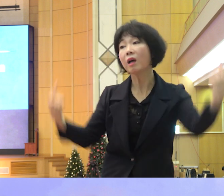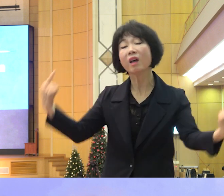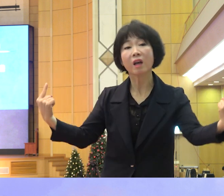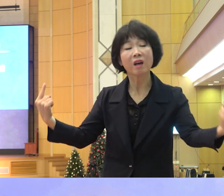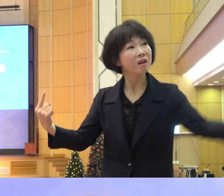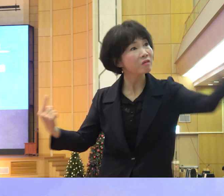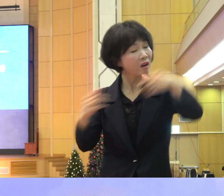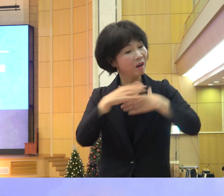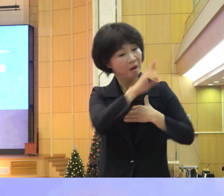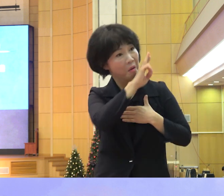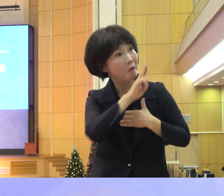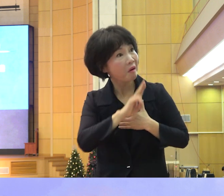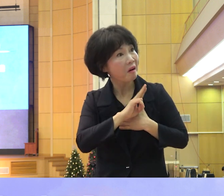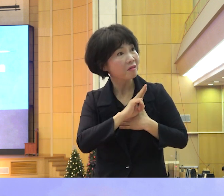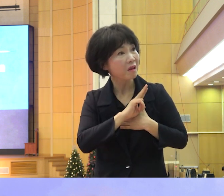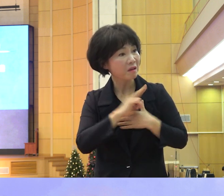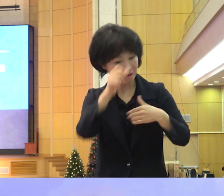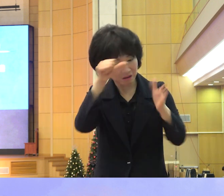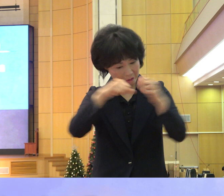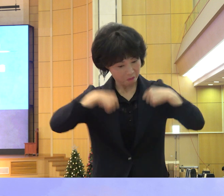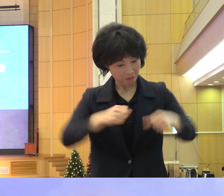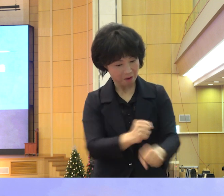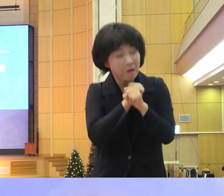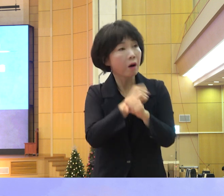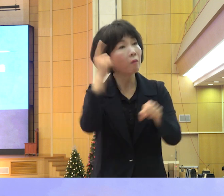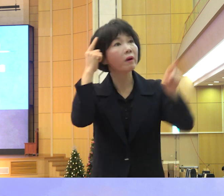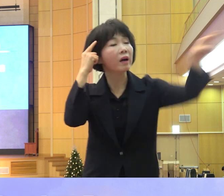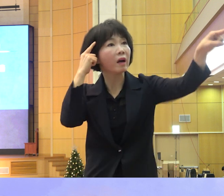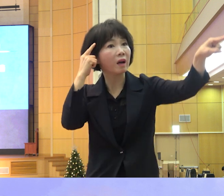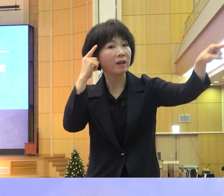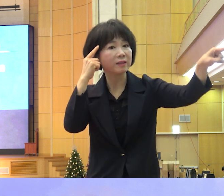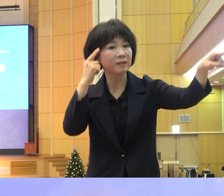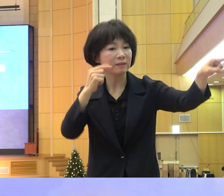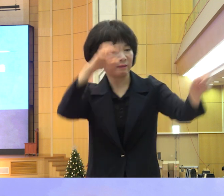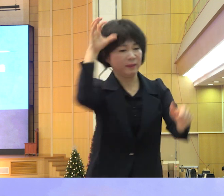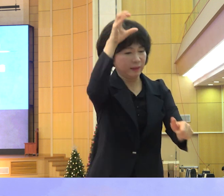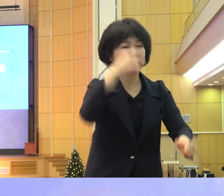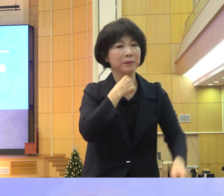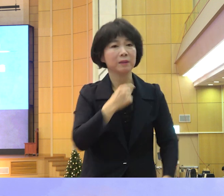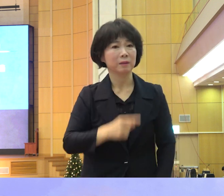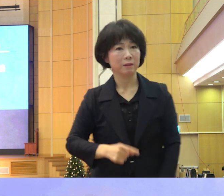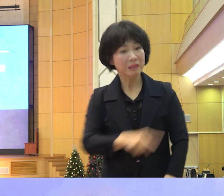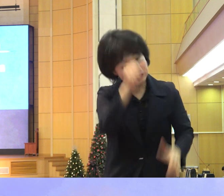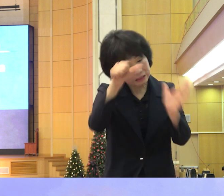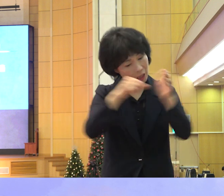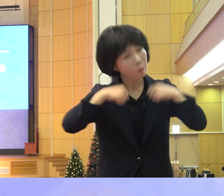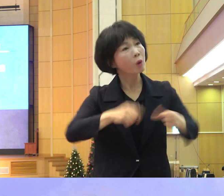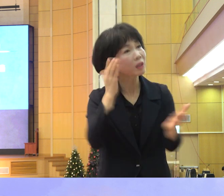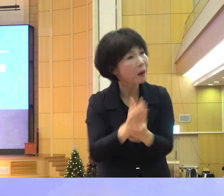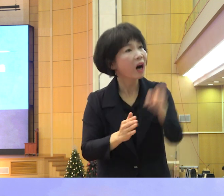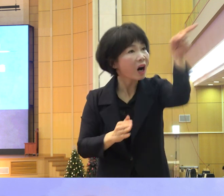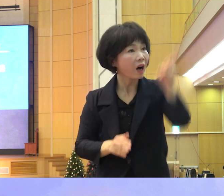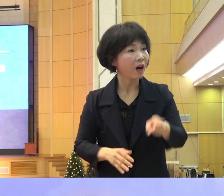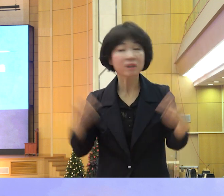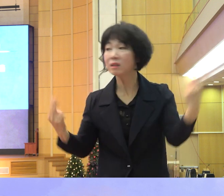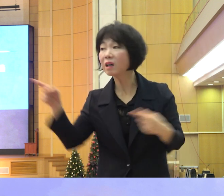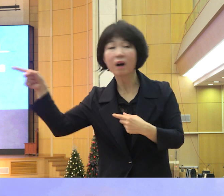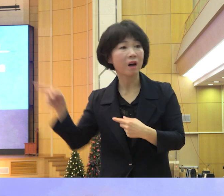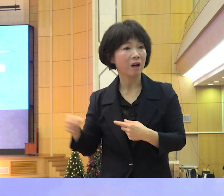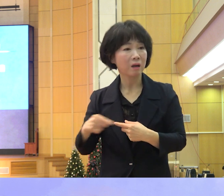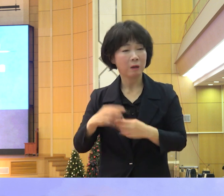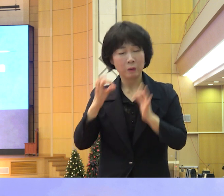6개월만 더 살게 해주세요 이러는 판인데, 뭐 때문에 멀쩡한 사람이 자기 인생을 포기합니까?